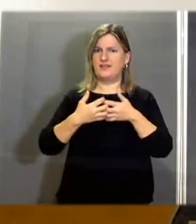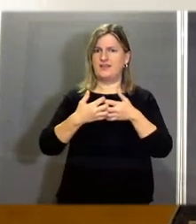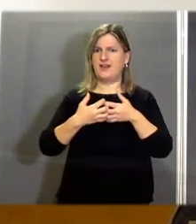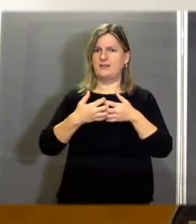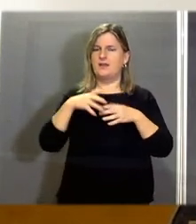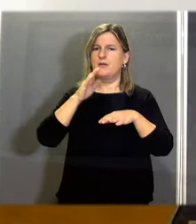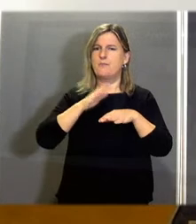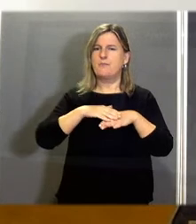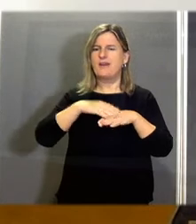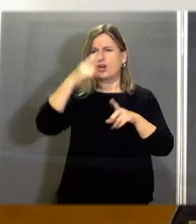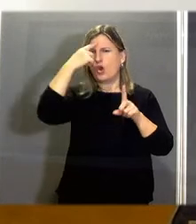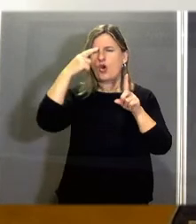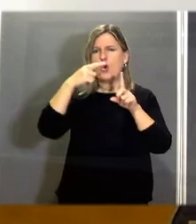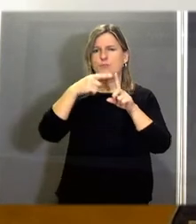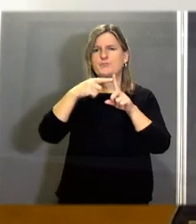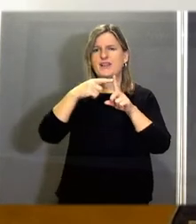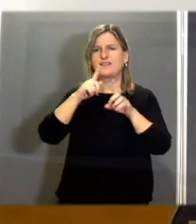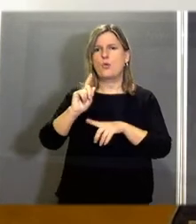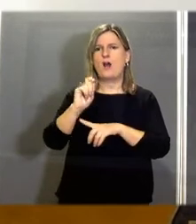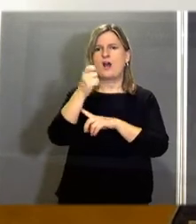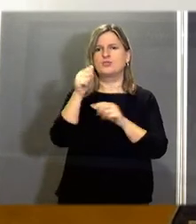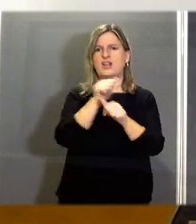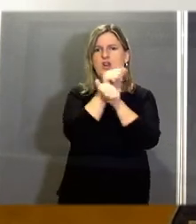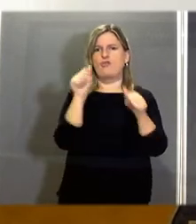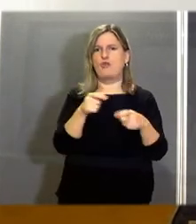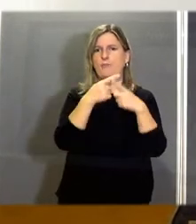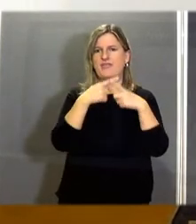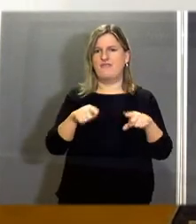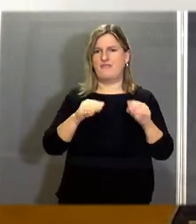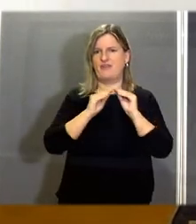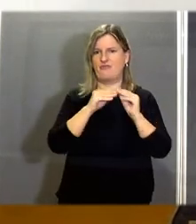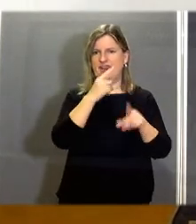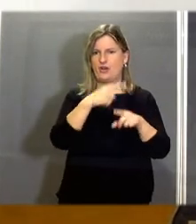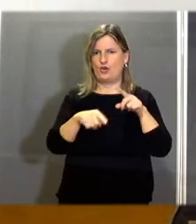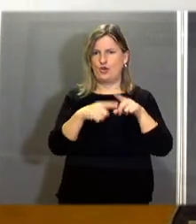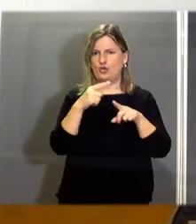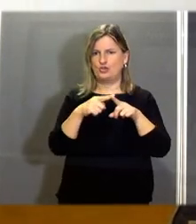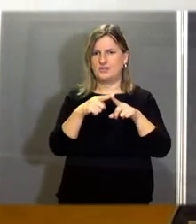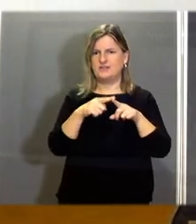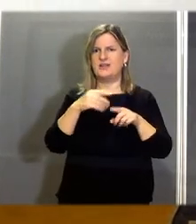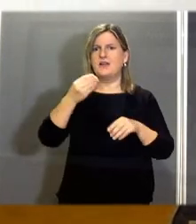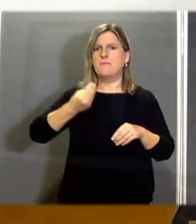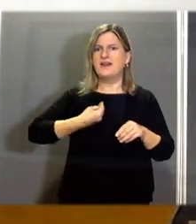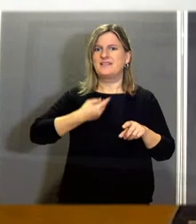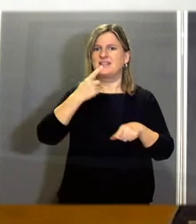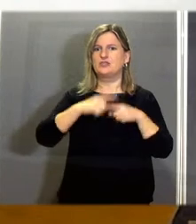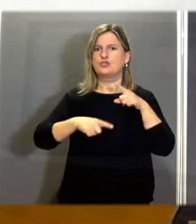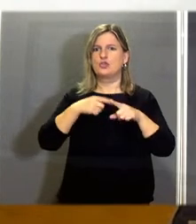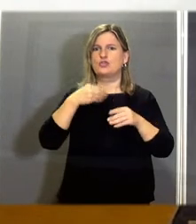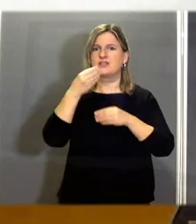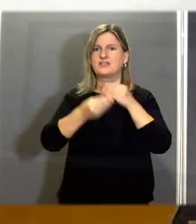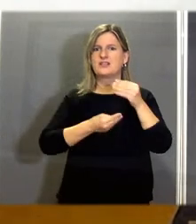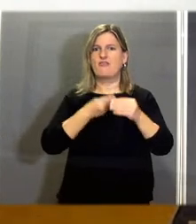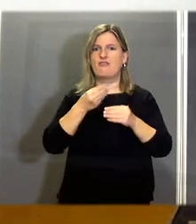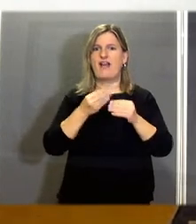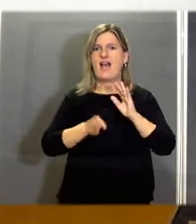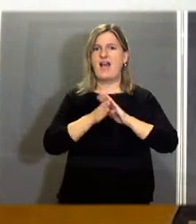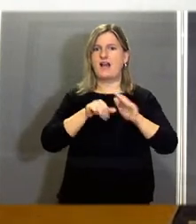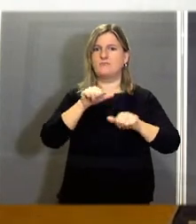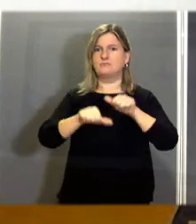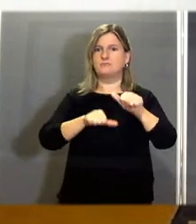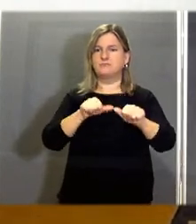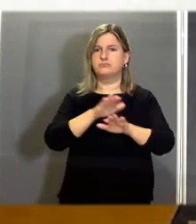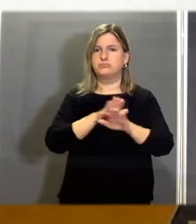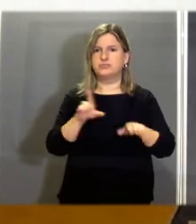per una altra manera de fer les coses i pensar que aquestes coses no només es fan caminant, que no cal tenir